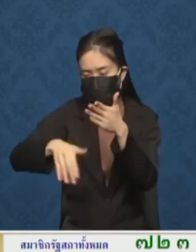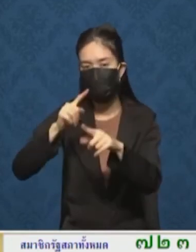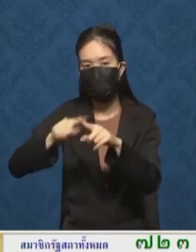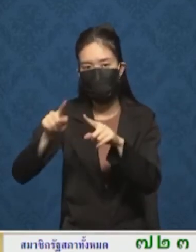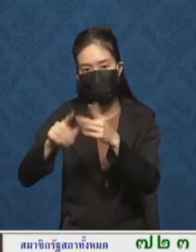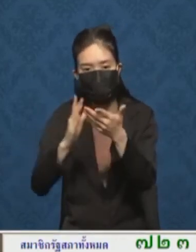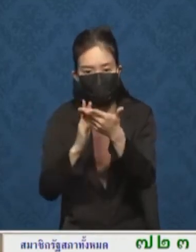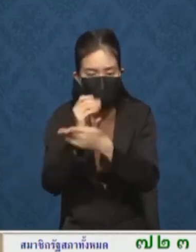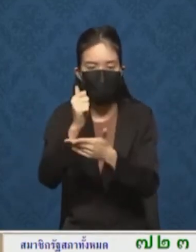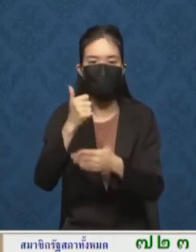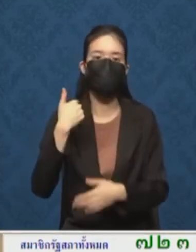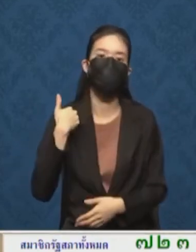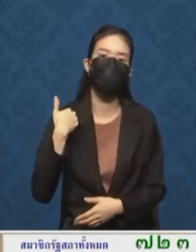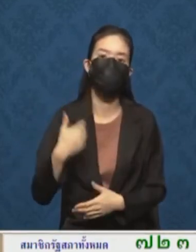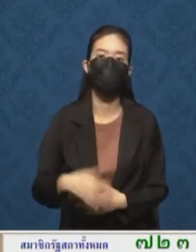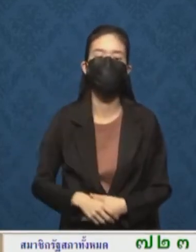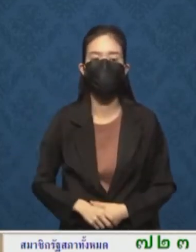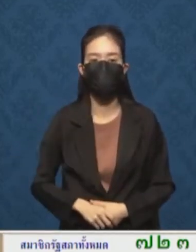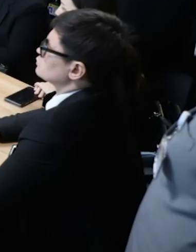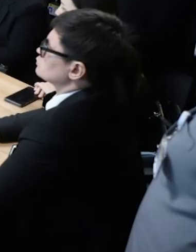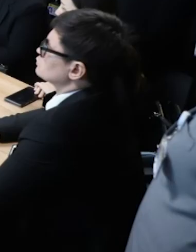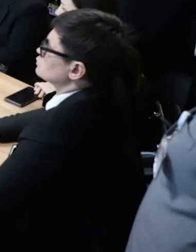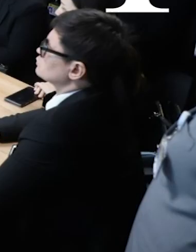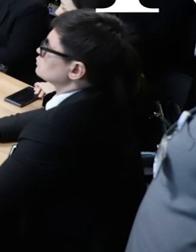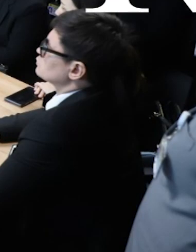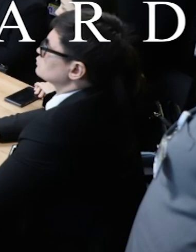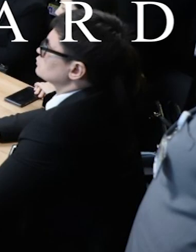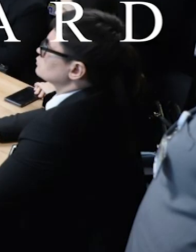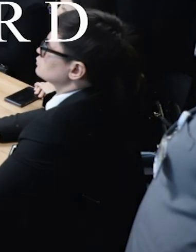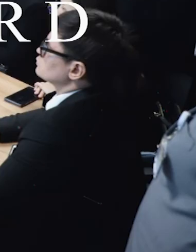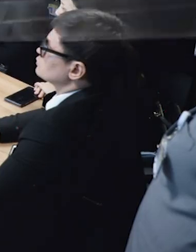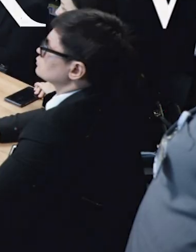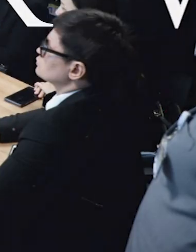ับครับ ขอบคุครั